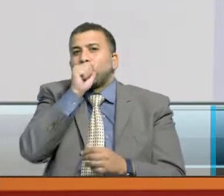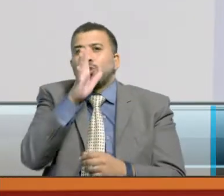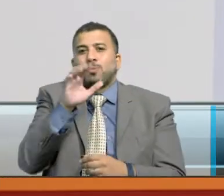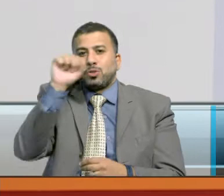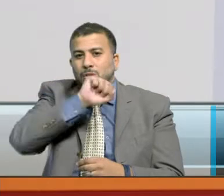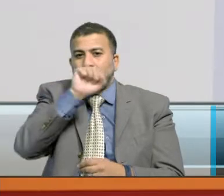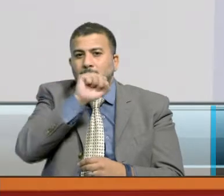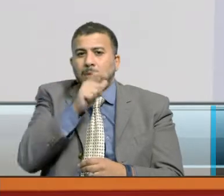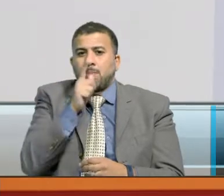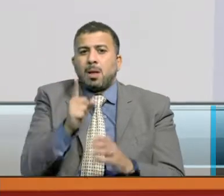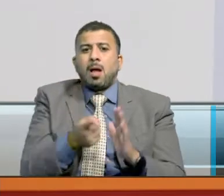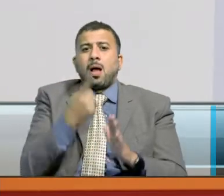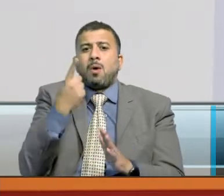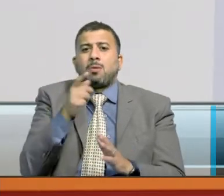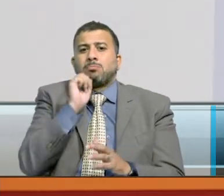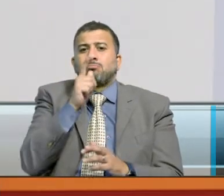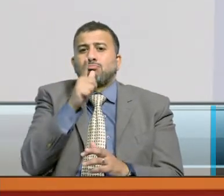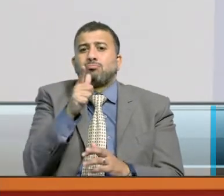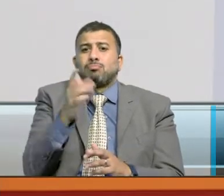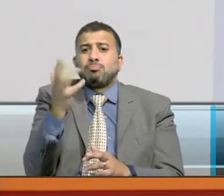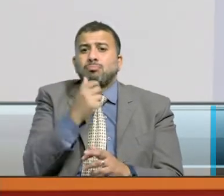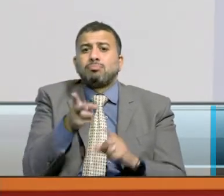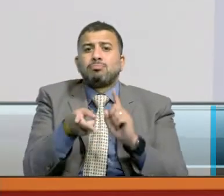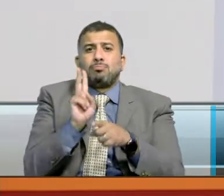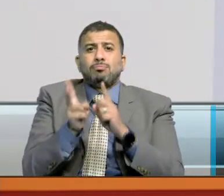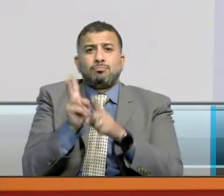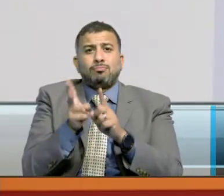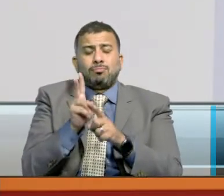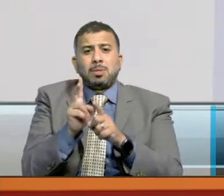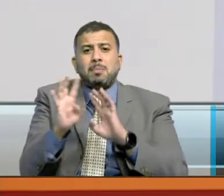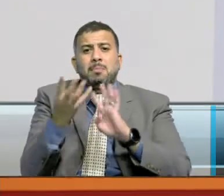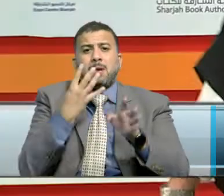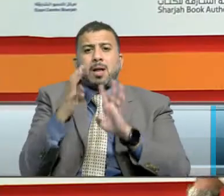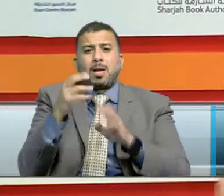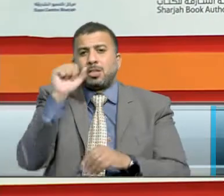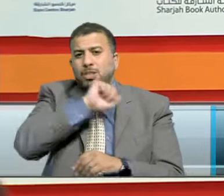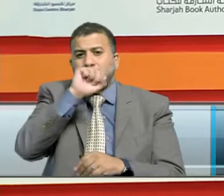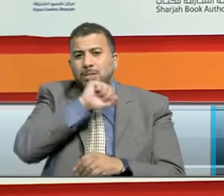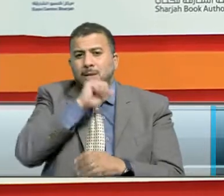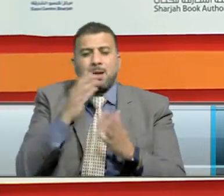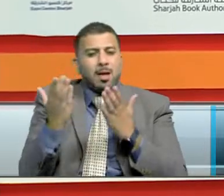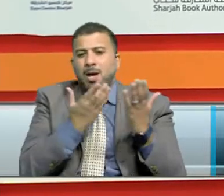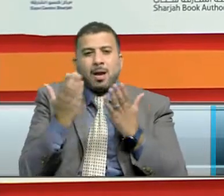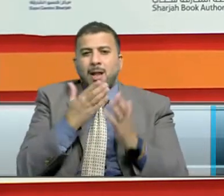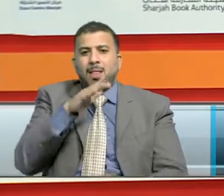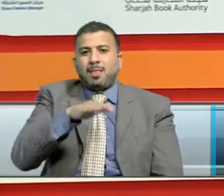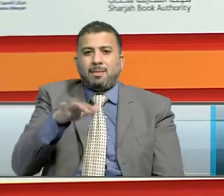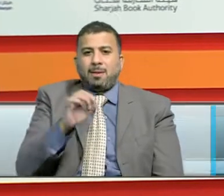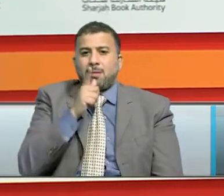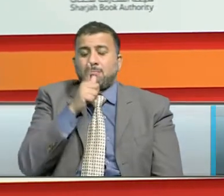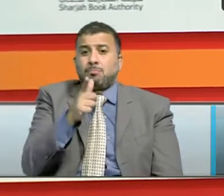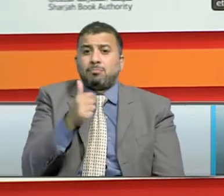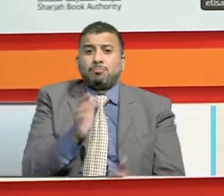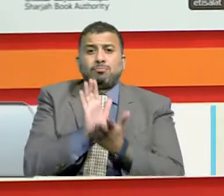الشارقة في أول أيام فعاليات النسخة 12 من مهرجان الشارقة القرائي للطفل. هذا